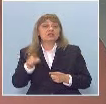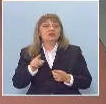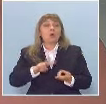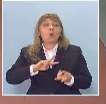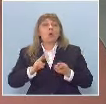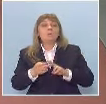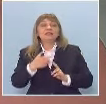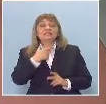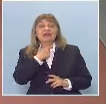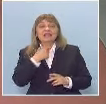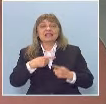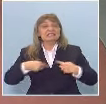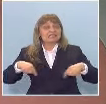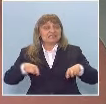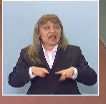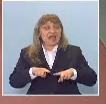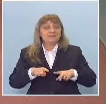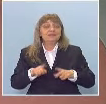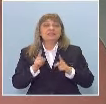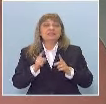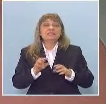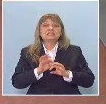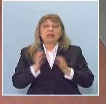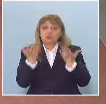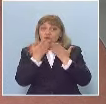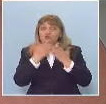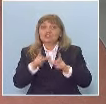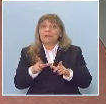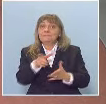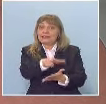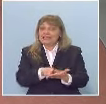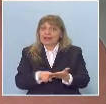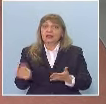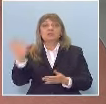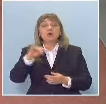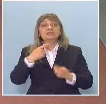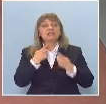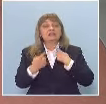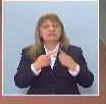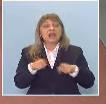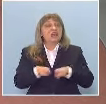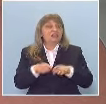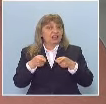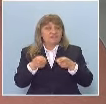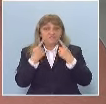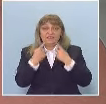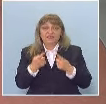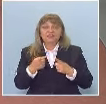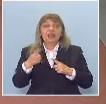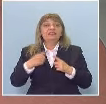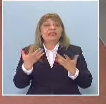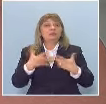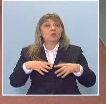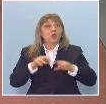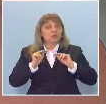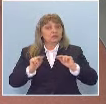стая, в която първо се подготвя материалите да прочитат и след това се коментира. Такъв тип технология на обучение, което